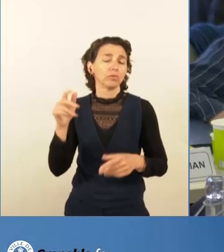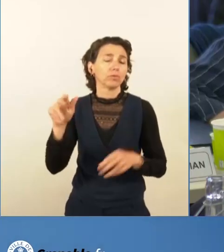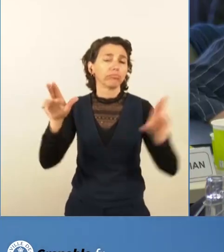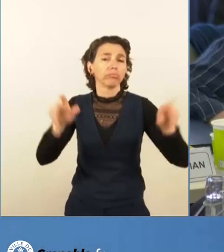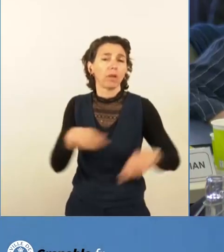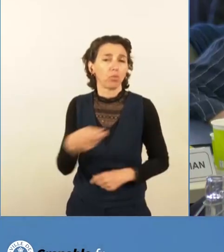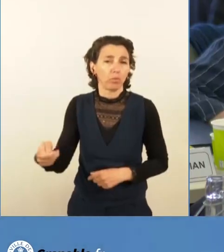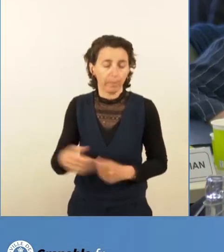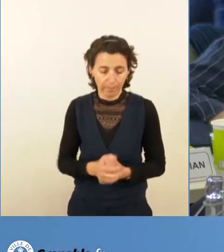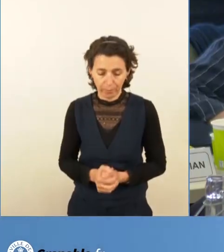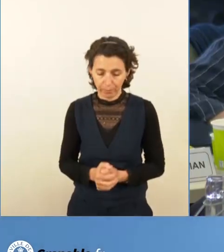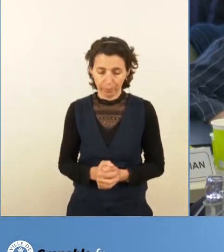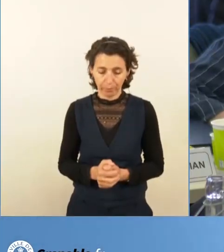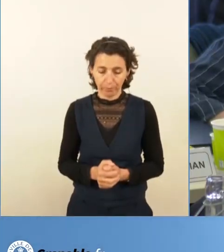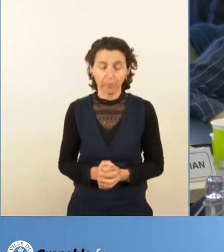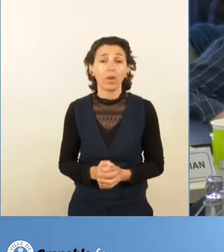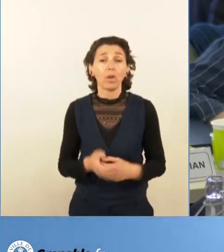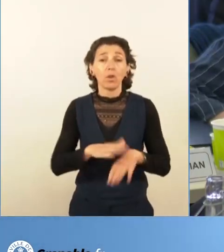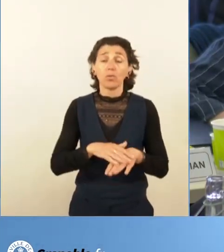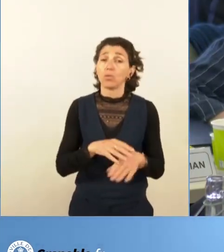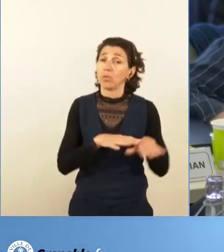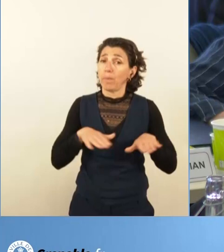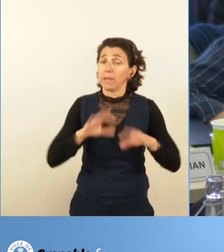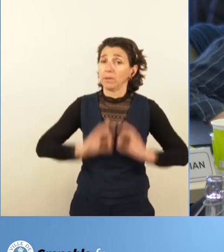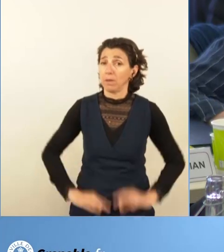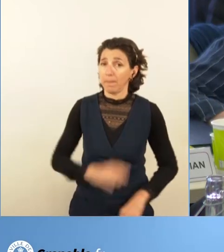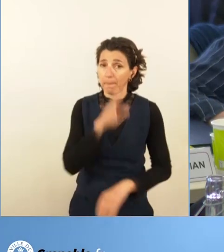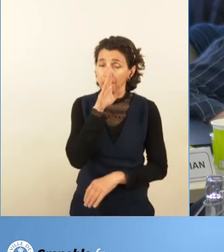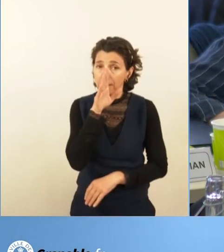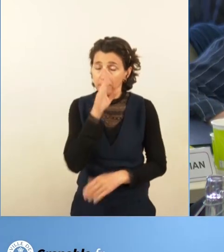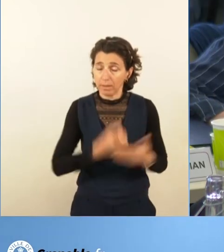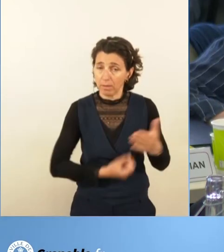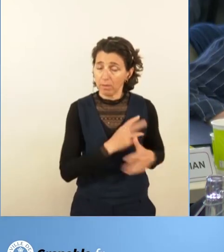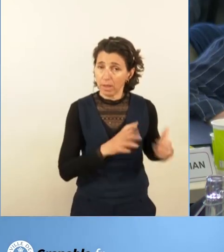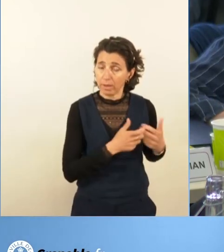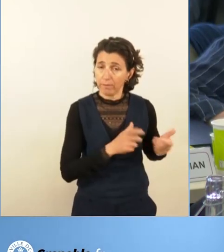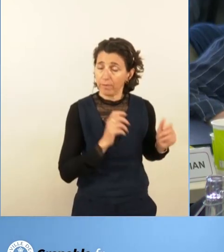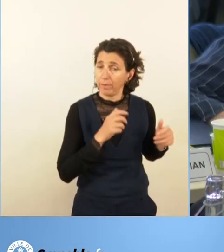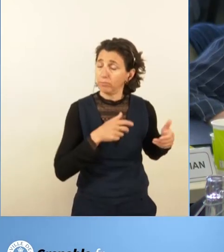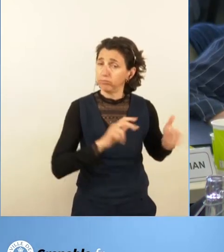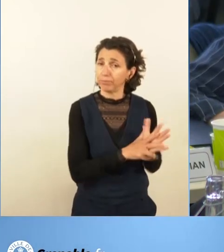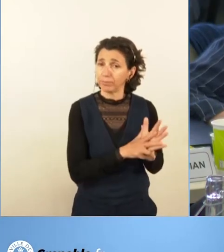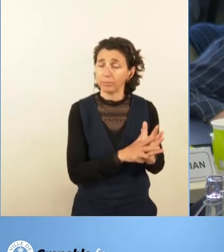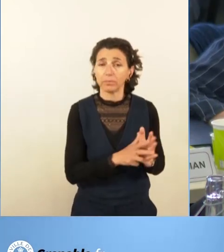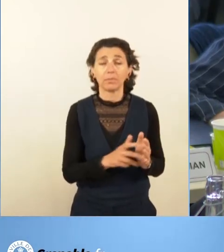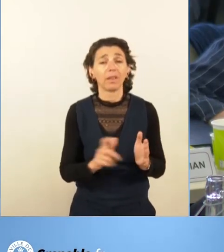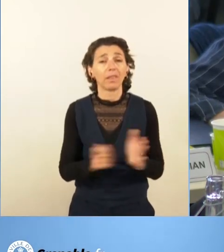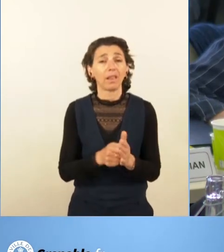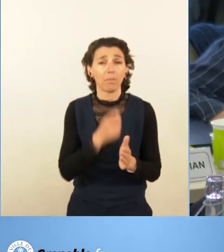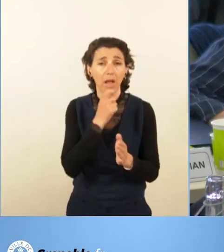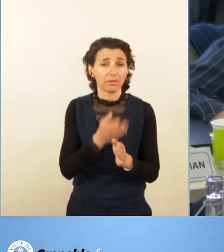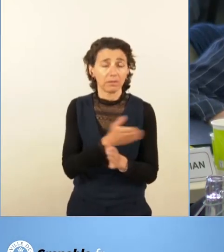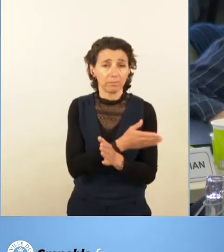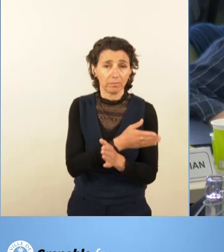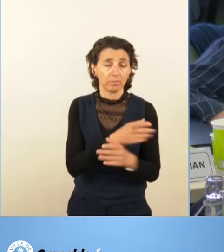périscolaire du midi nous avons déjà adopté une nouvelle tarification lors du Conseil du mois de mars dans ce cadre